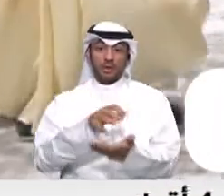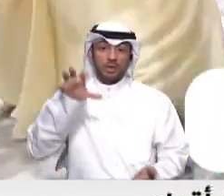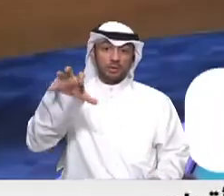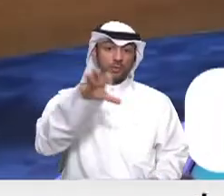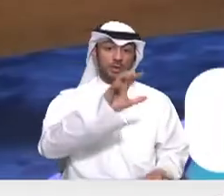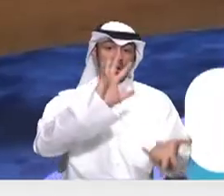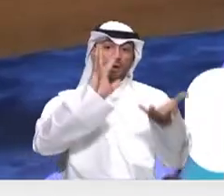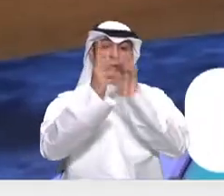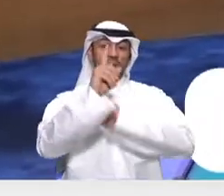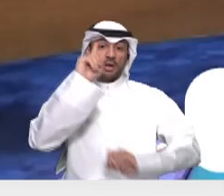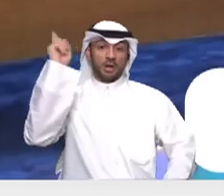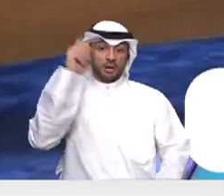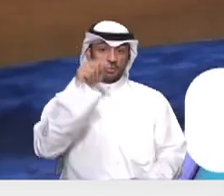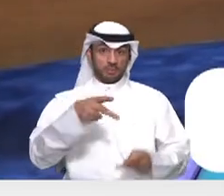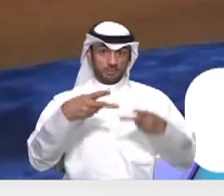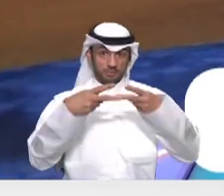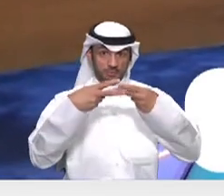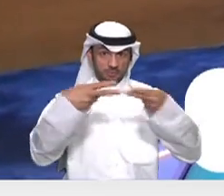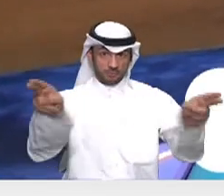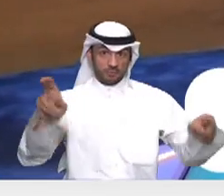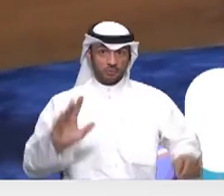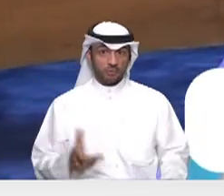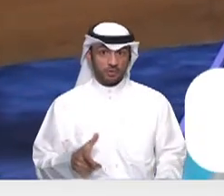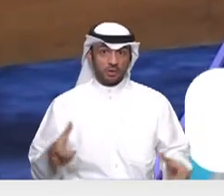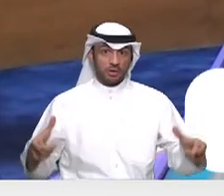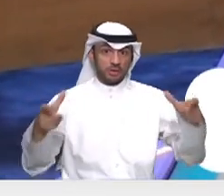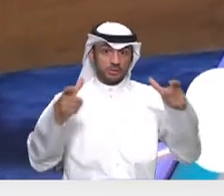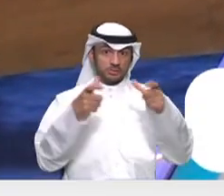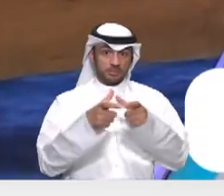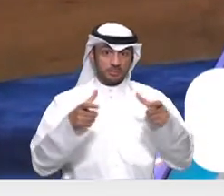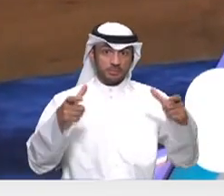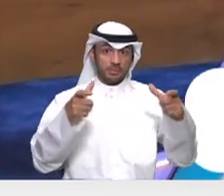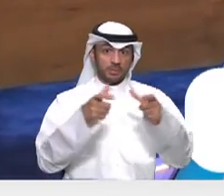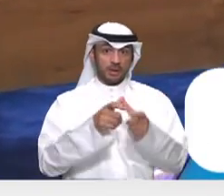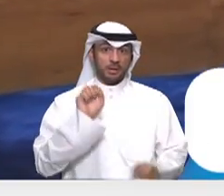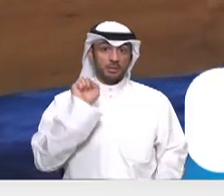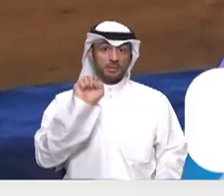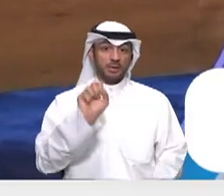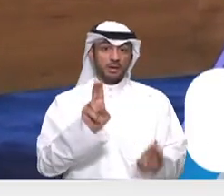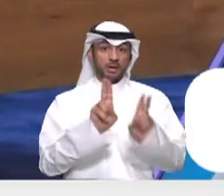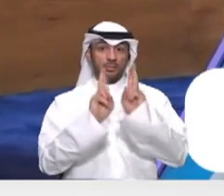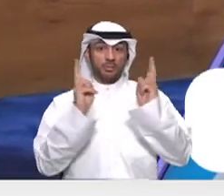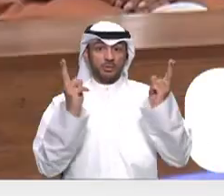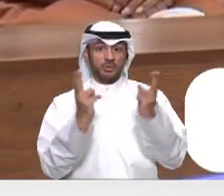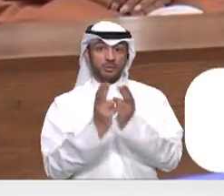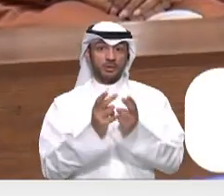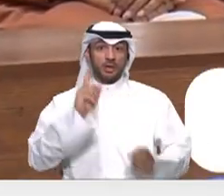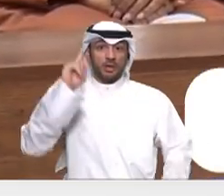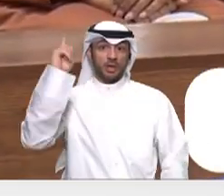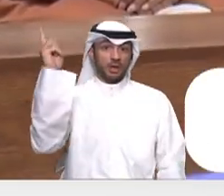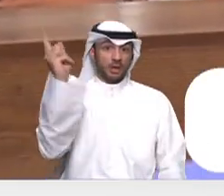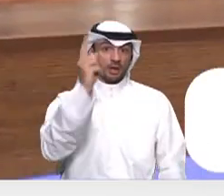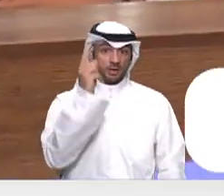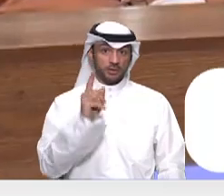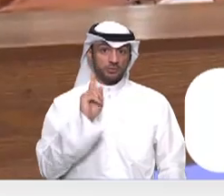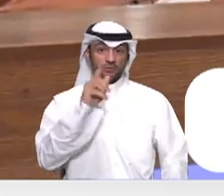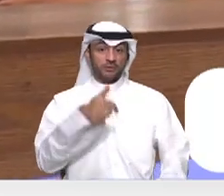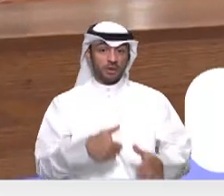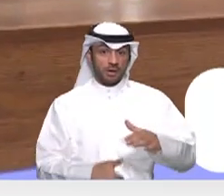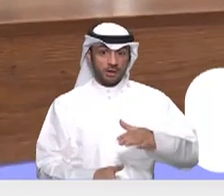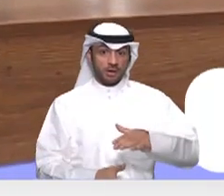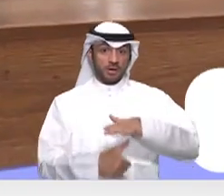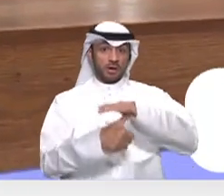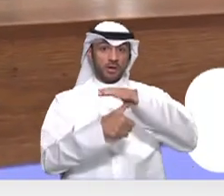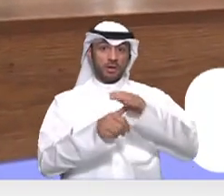العالم، انطلقت في الرياض فعاليات النسخة الافتتاحية من المنتدى اللوجستي العالمي. ورأس وفد دولة الكويت في